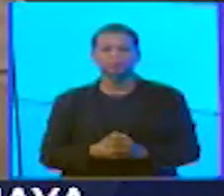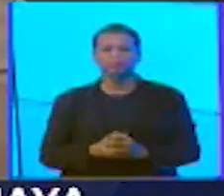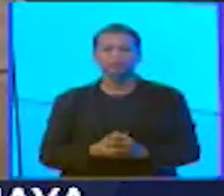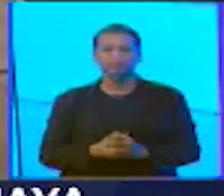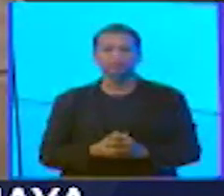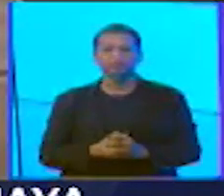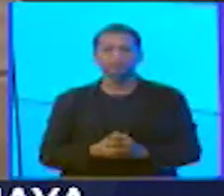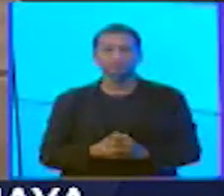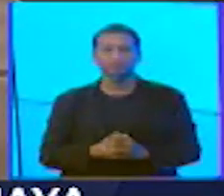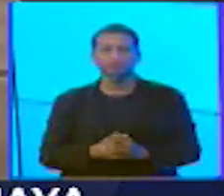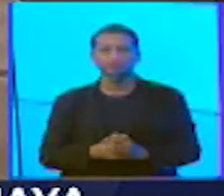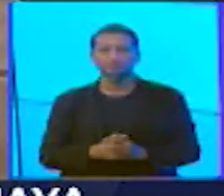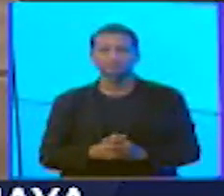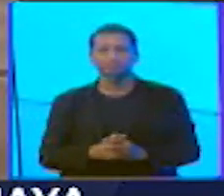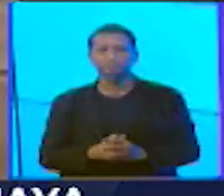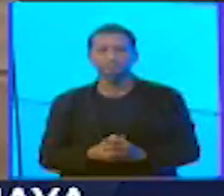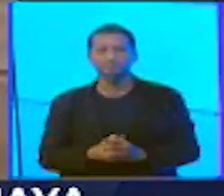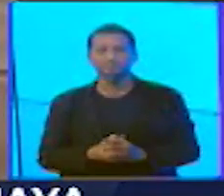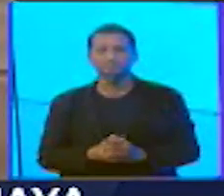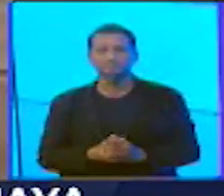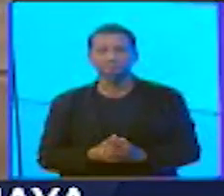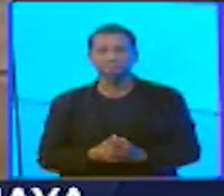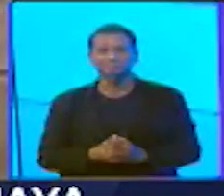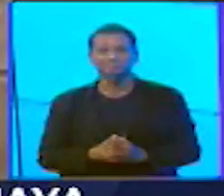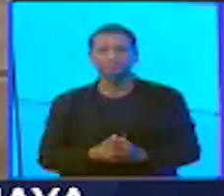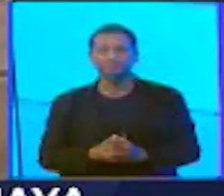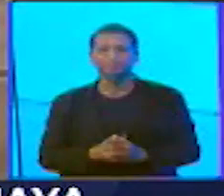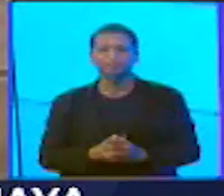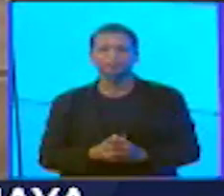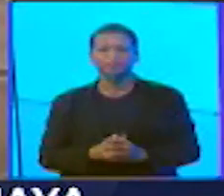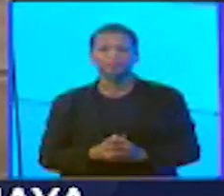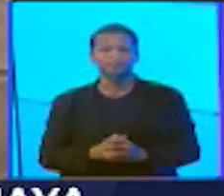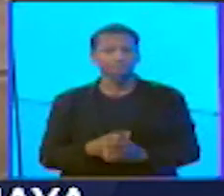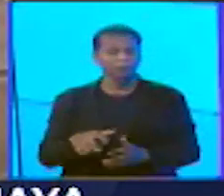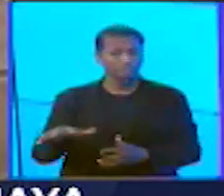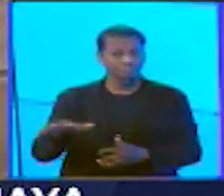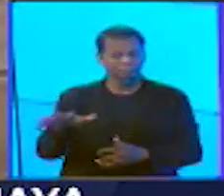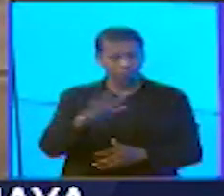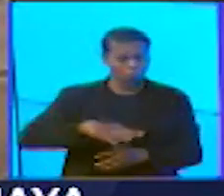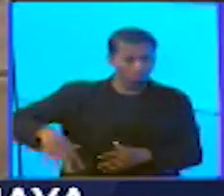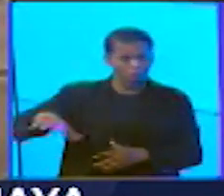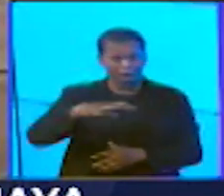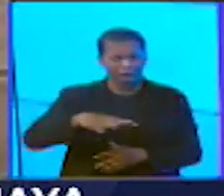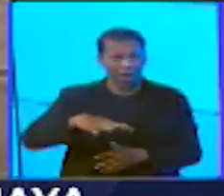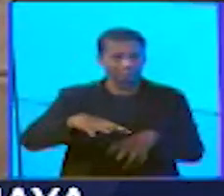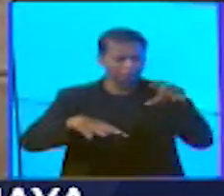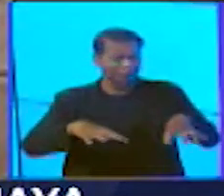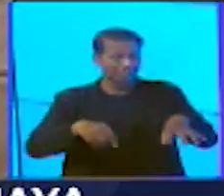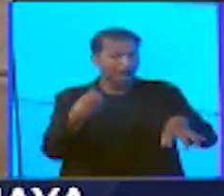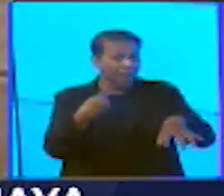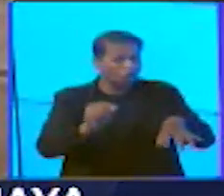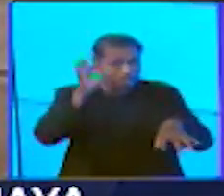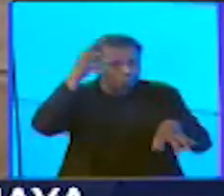paint karena saya sudah sampaikan tadi semua nyanyi Polres jajaran Polda dan Polres jajaran Metro Jaya